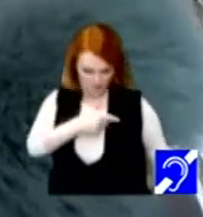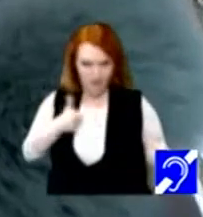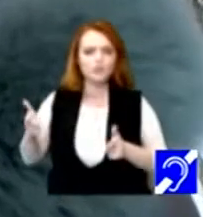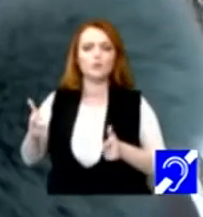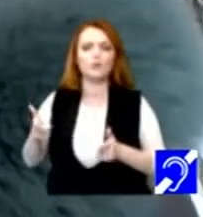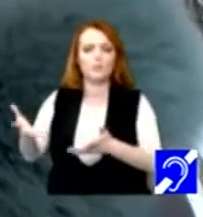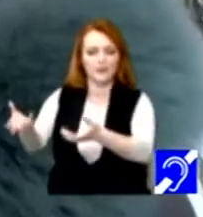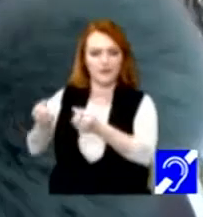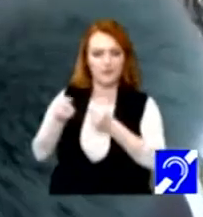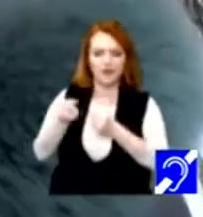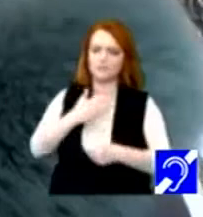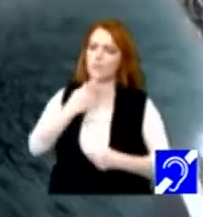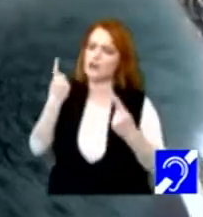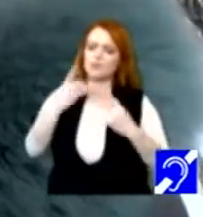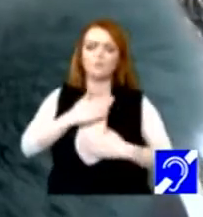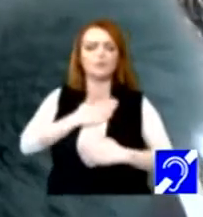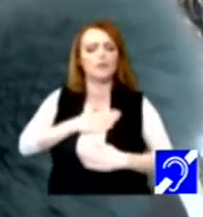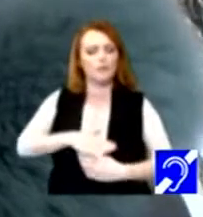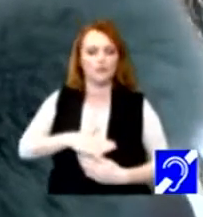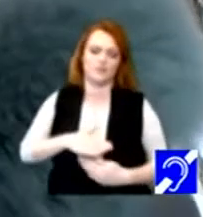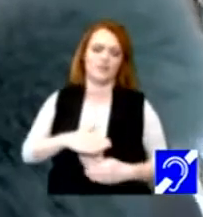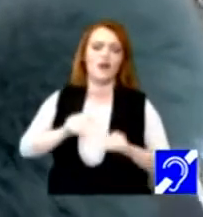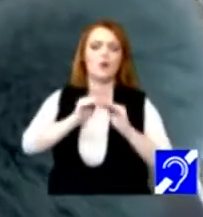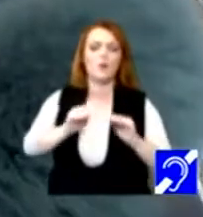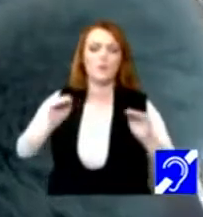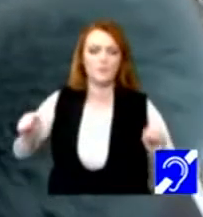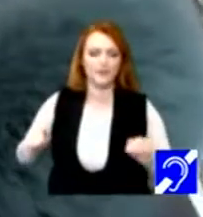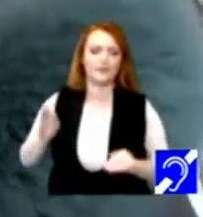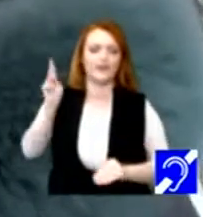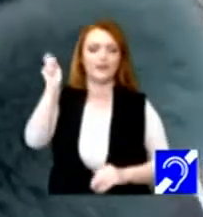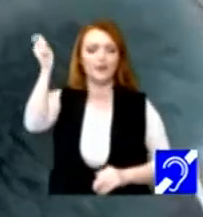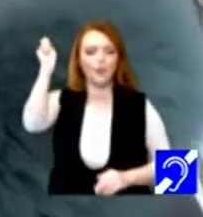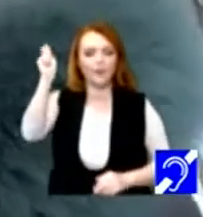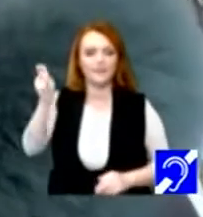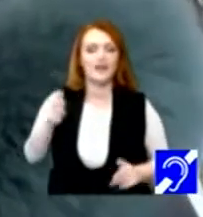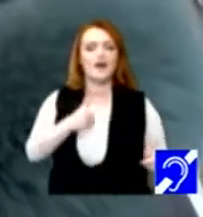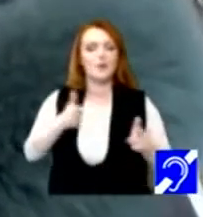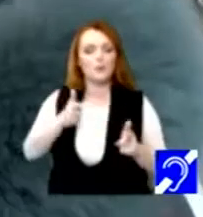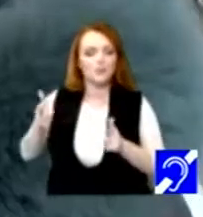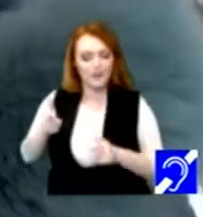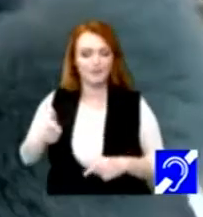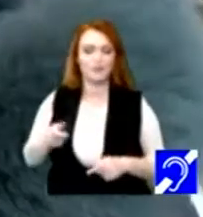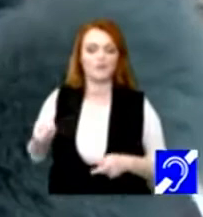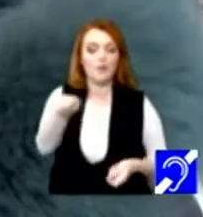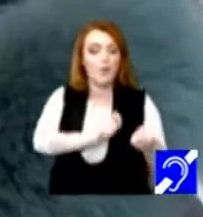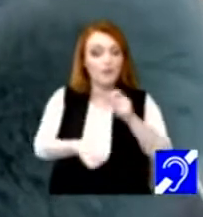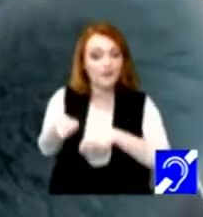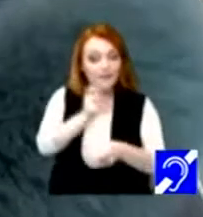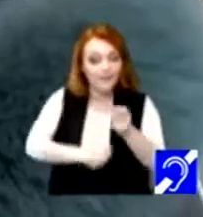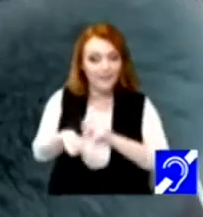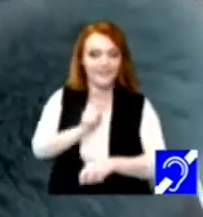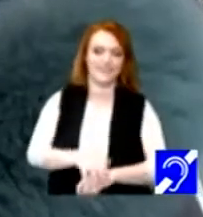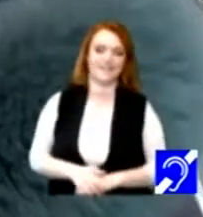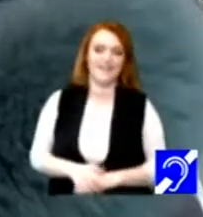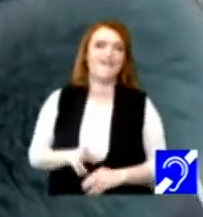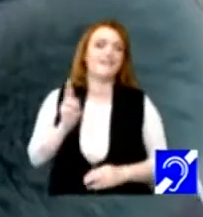a primi cu mare drag și cu brațele deschise urătorii. Pregătim întotdeauna bucate tradiționale, atât colacul, care este